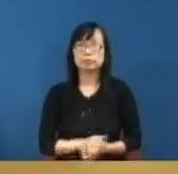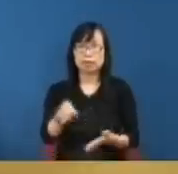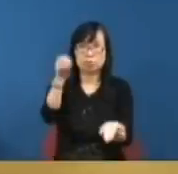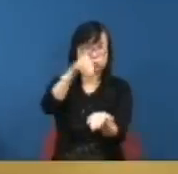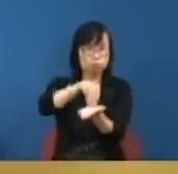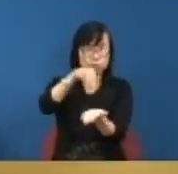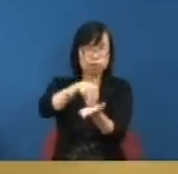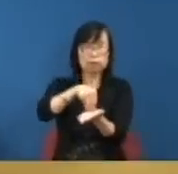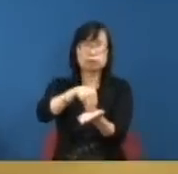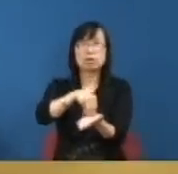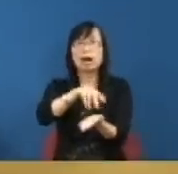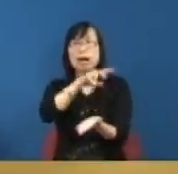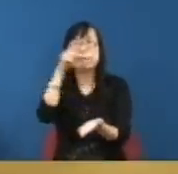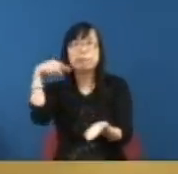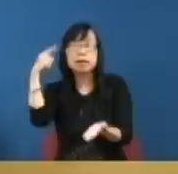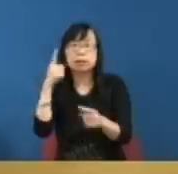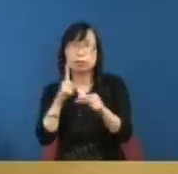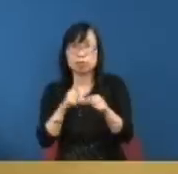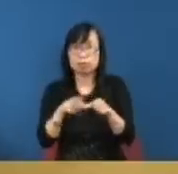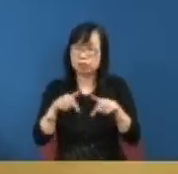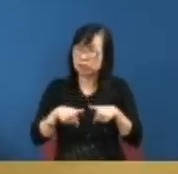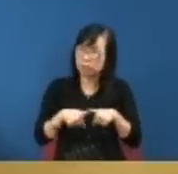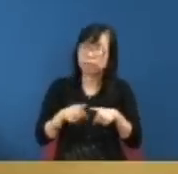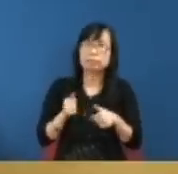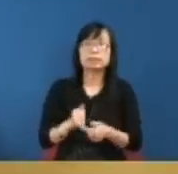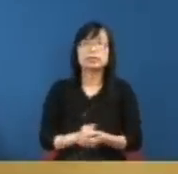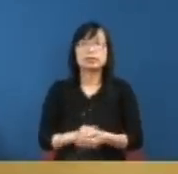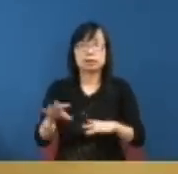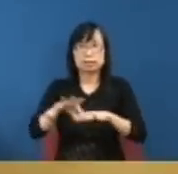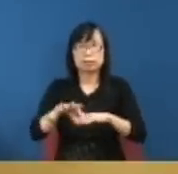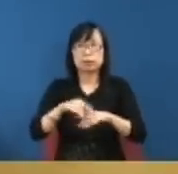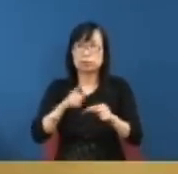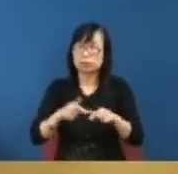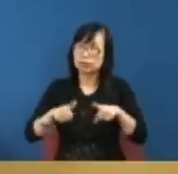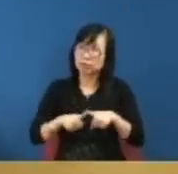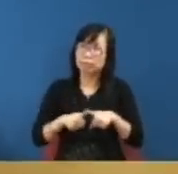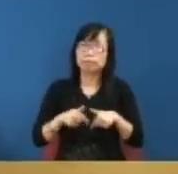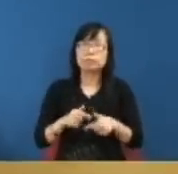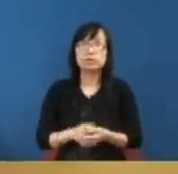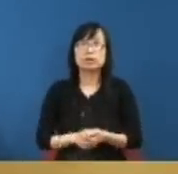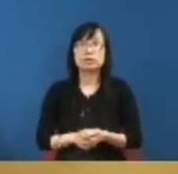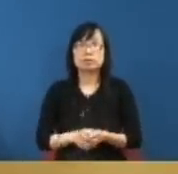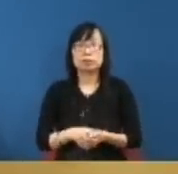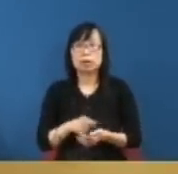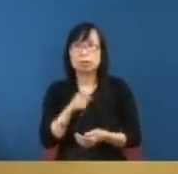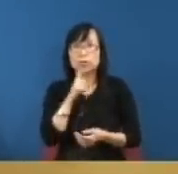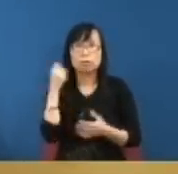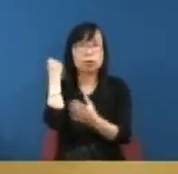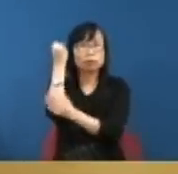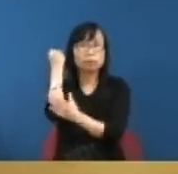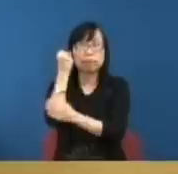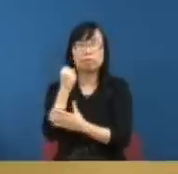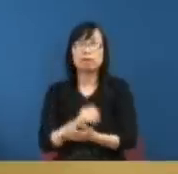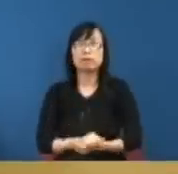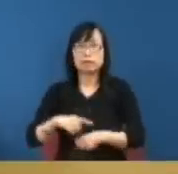性嘅現象，就係話喺美國嘅中心，即係呢個帝國主義或者金融資本主義嘅中心咧，係已經係出現咗一個抗爭啦。